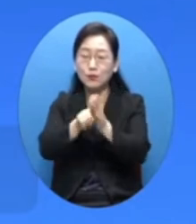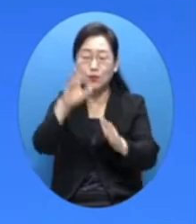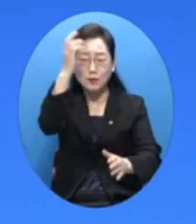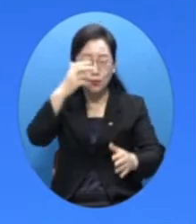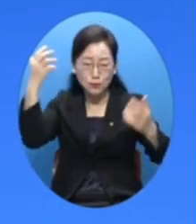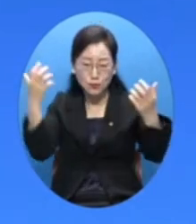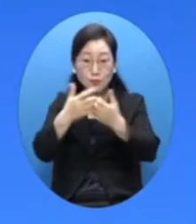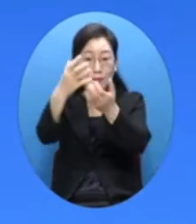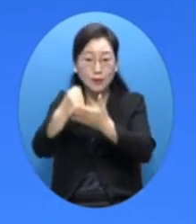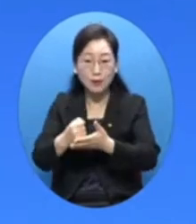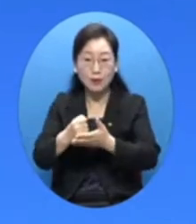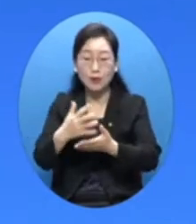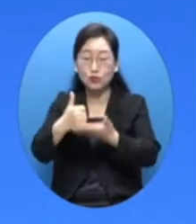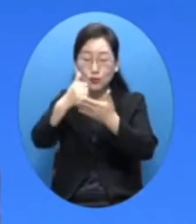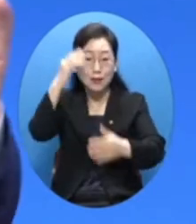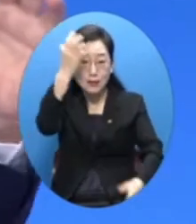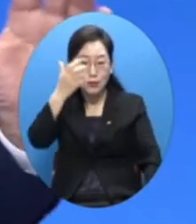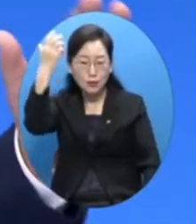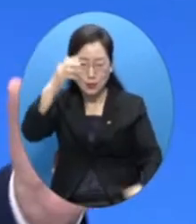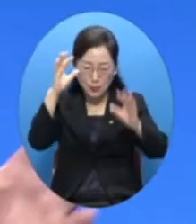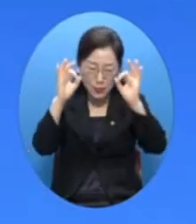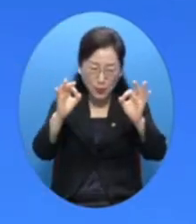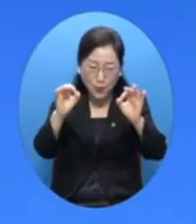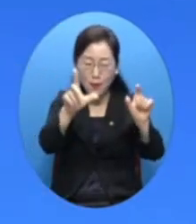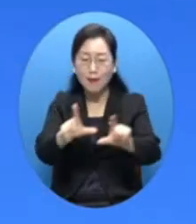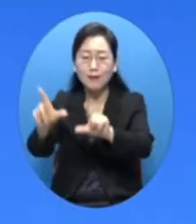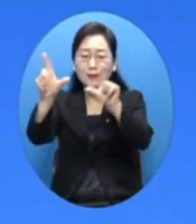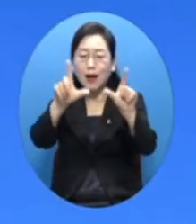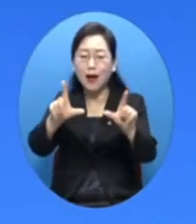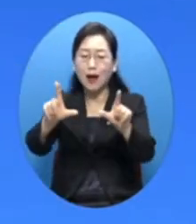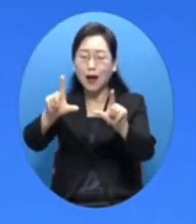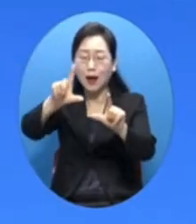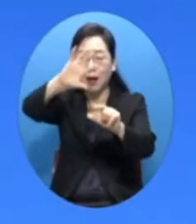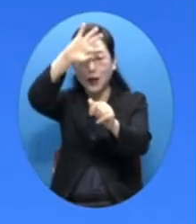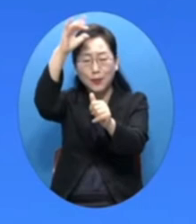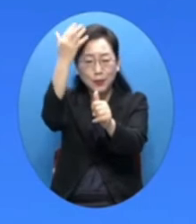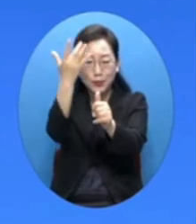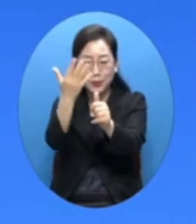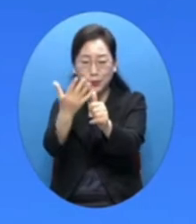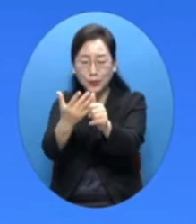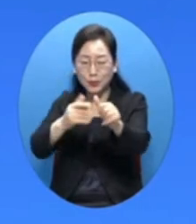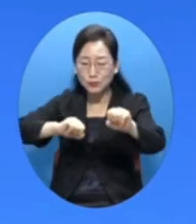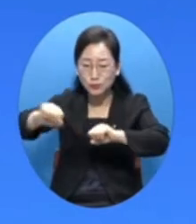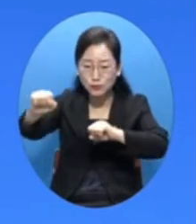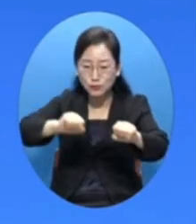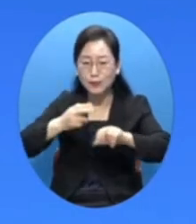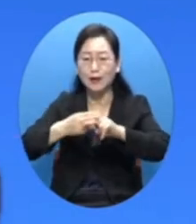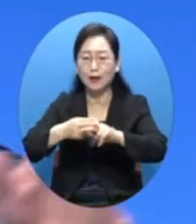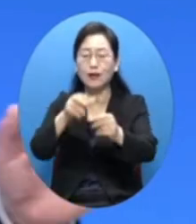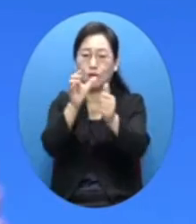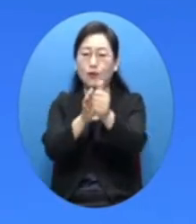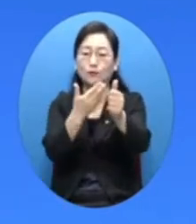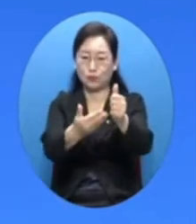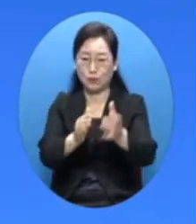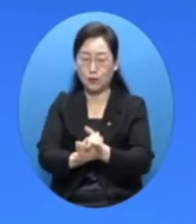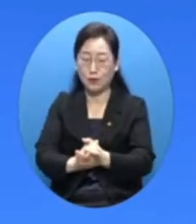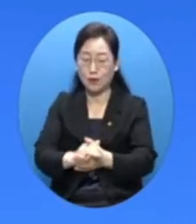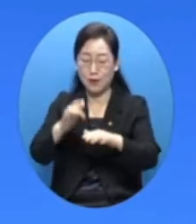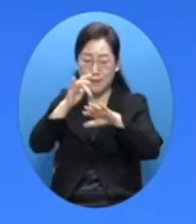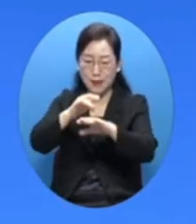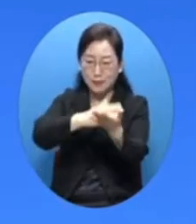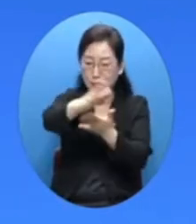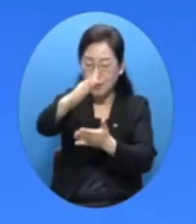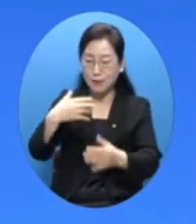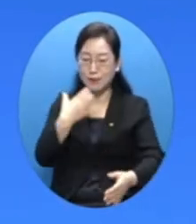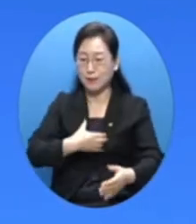임하면 주의 성령께서 우리의 삶 가운데 운행하시고 우리를 주장해 주시는 것입니다. 흑암의 권세가 물러가고 염증 금진